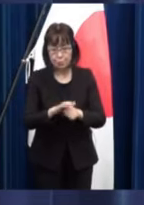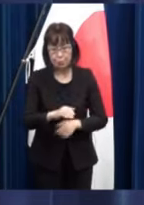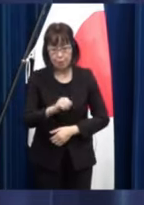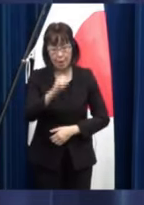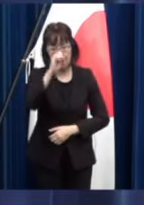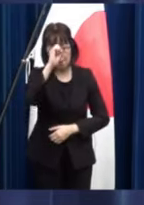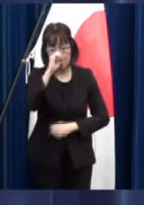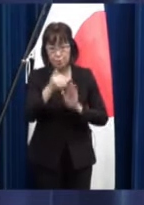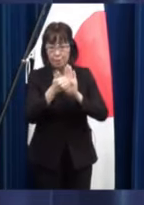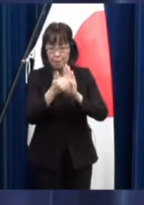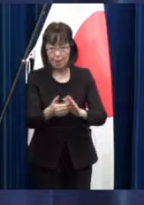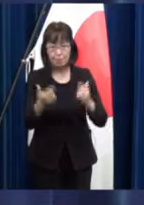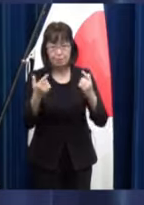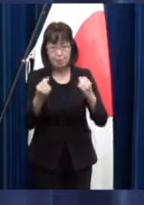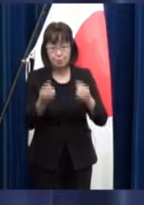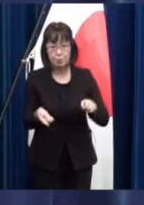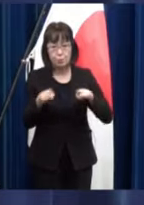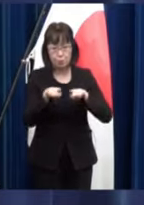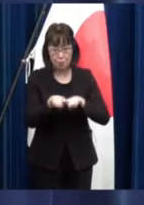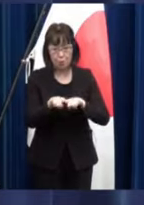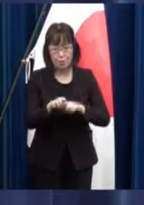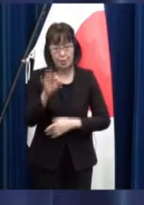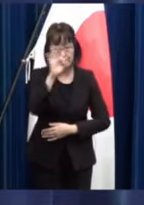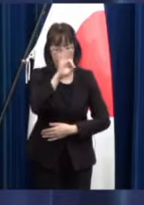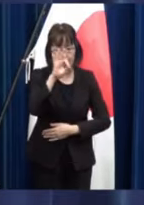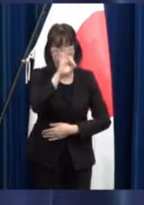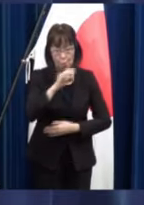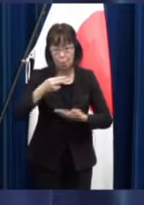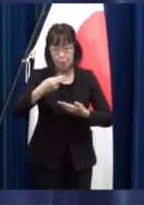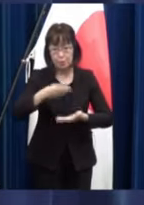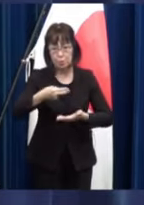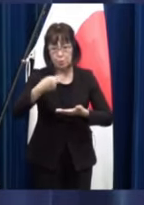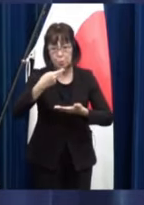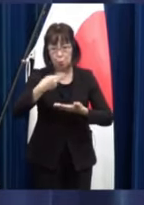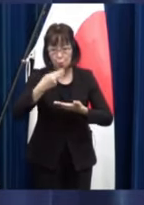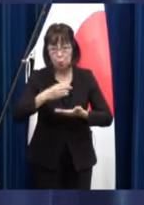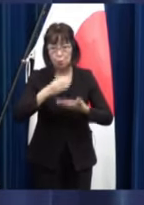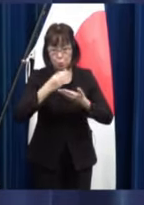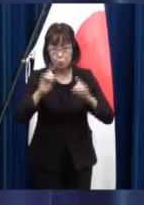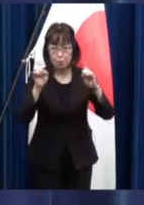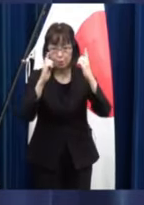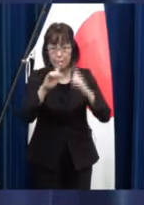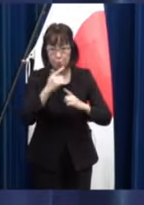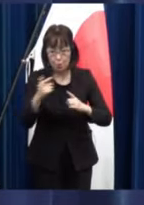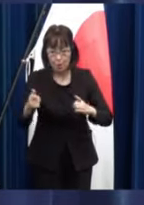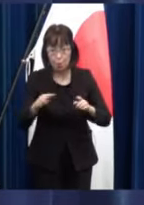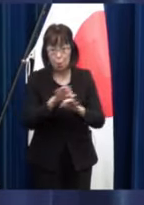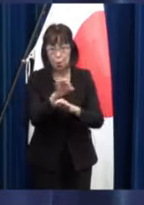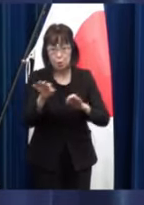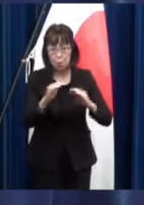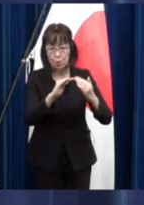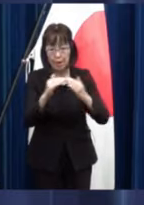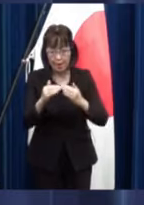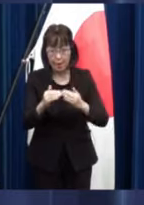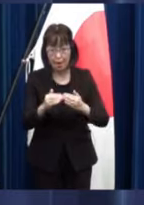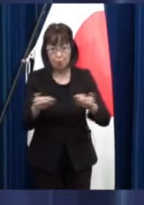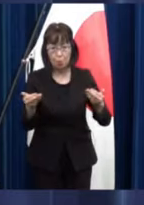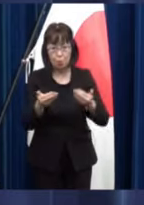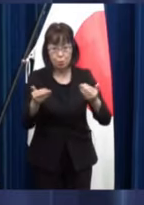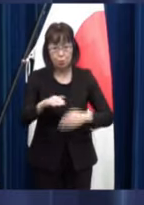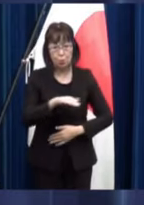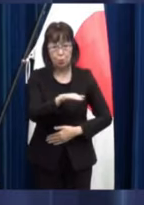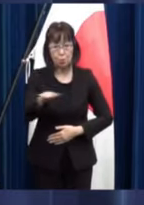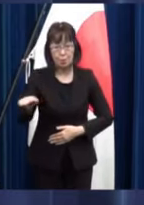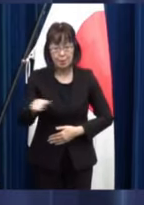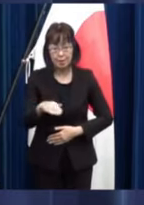に、観光、飲食、イベント、商店街などダメージを受けた方々を支